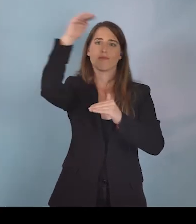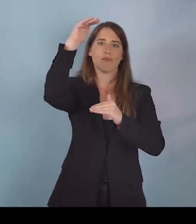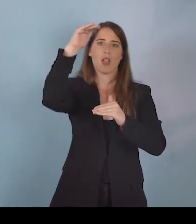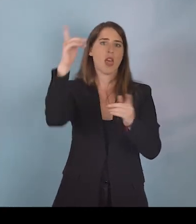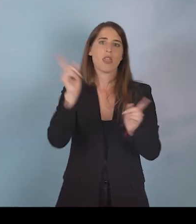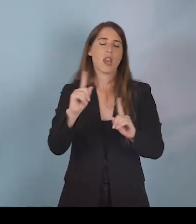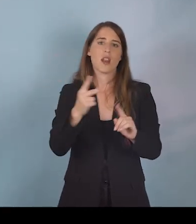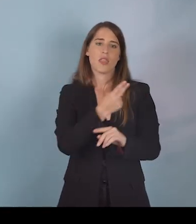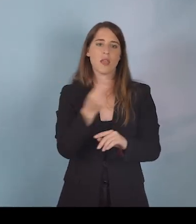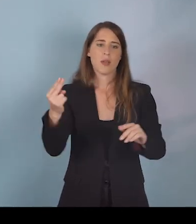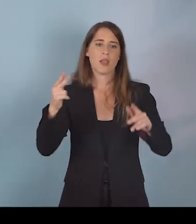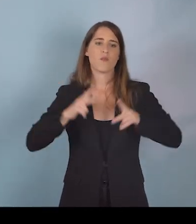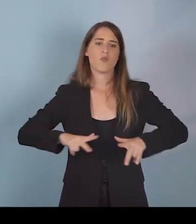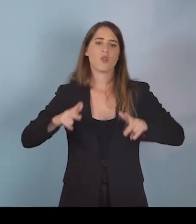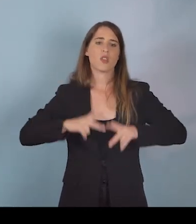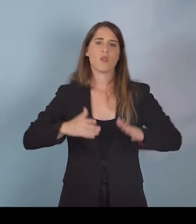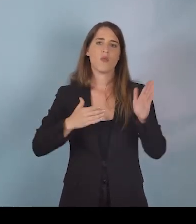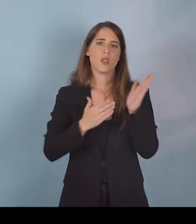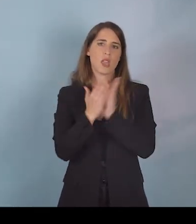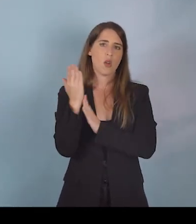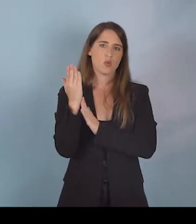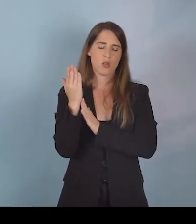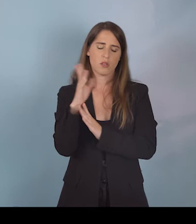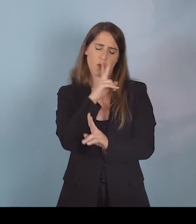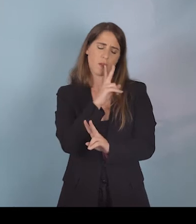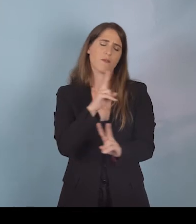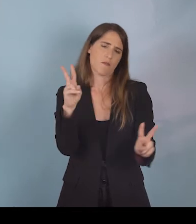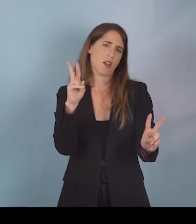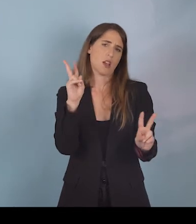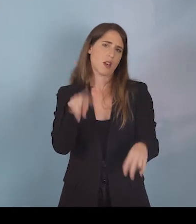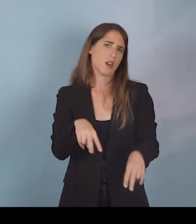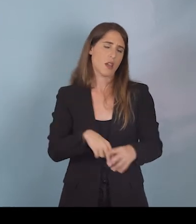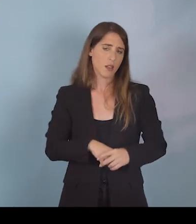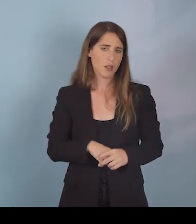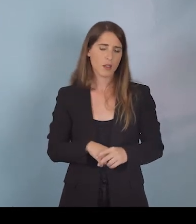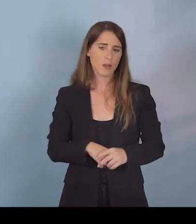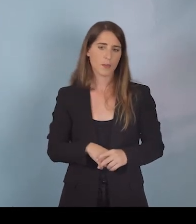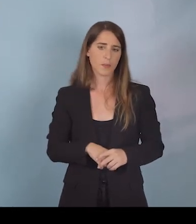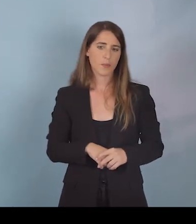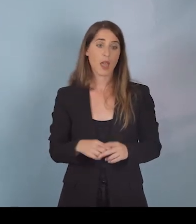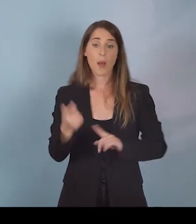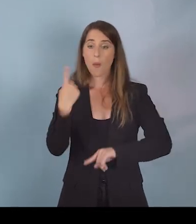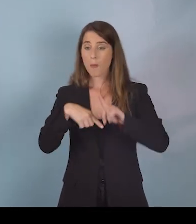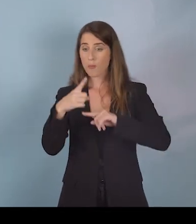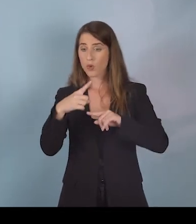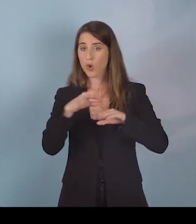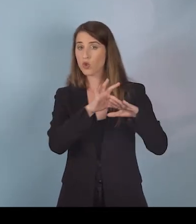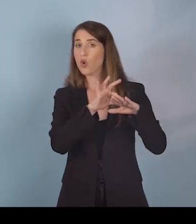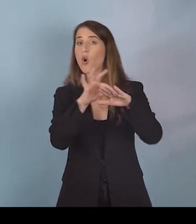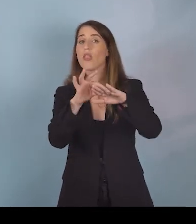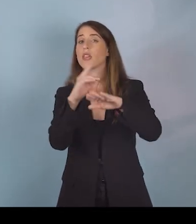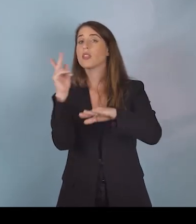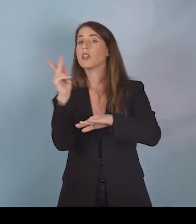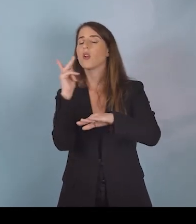νομοθετικής πρωτοβουλίας, ξεκινούν από πολύ ψηλά. Δεν είναι θέματα του Υπουργείου Δικαιοσύνης. Είναι εμφανές. Όσο δε για το